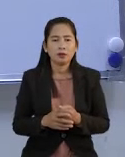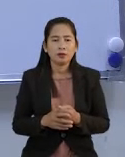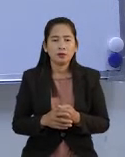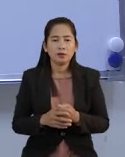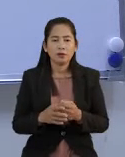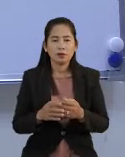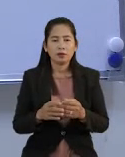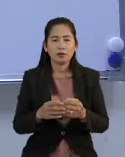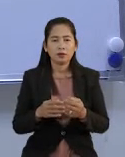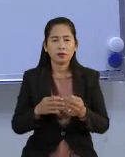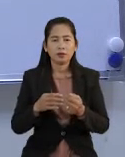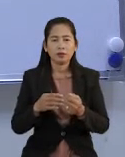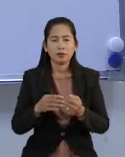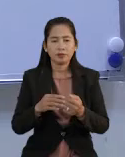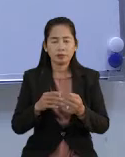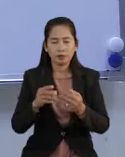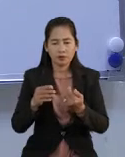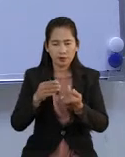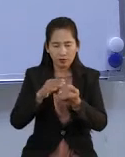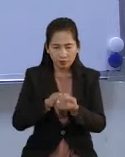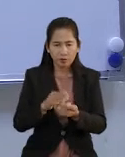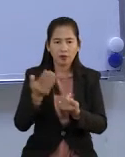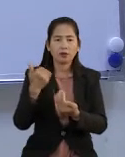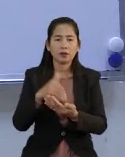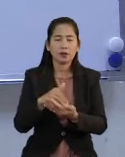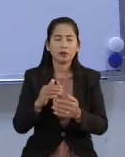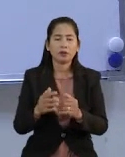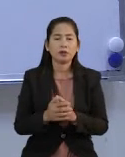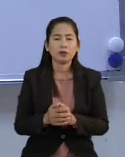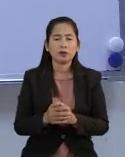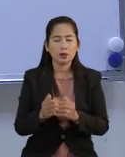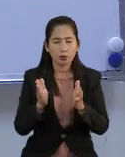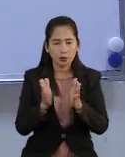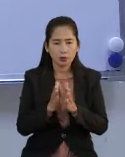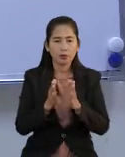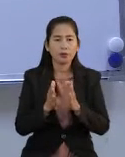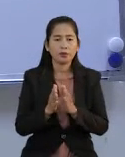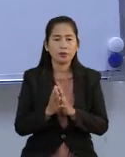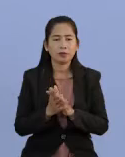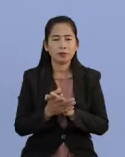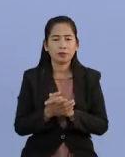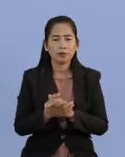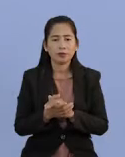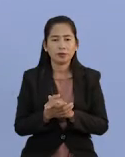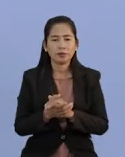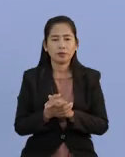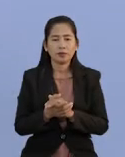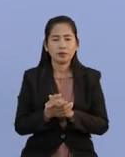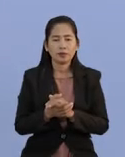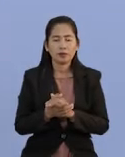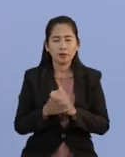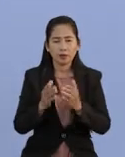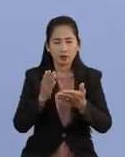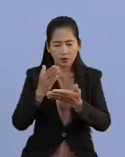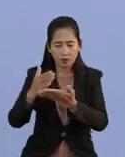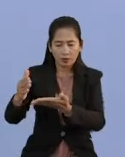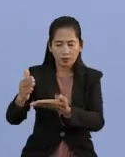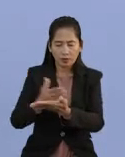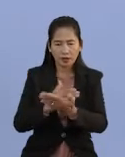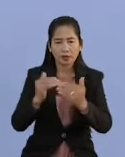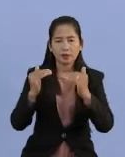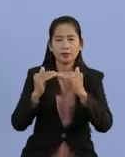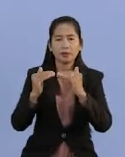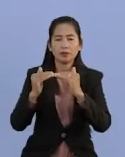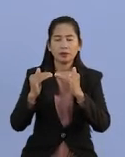nè kêu nâng bọt cả đàn ni chỉ pi mà đòn tiền phải tôi trường muốn chả giáng chầm nay đi mui cứ biên tùng